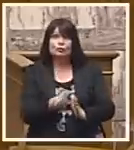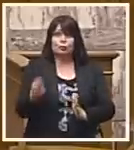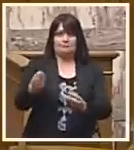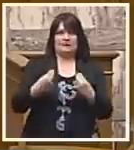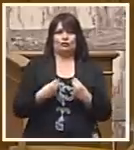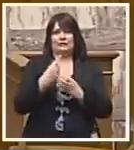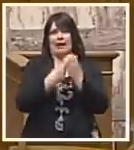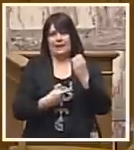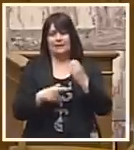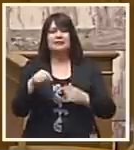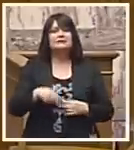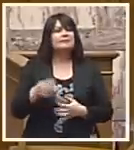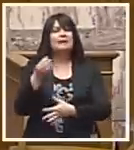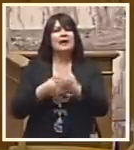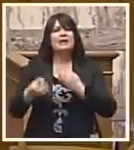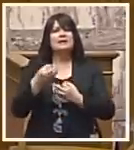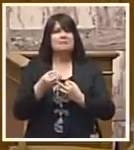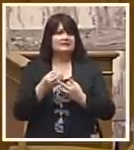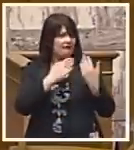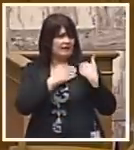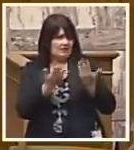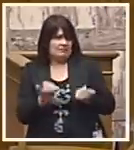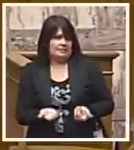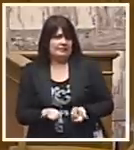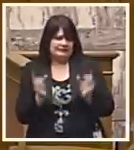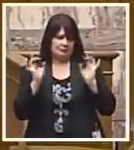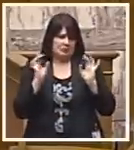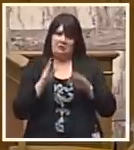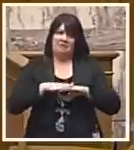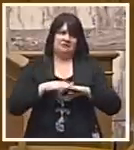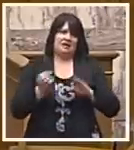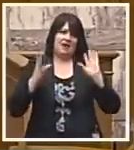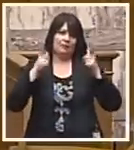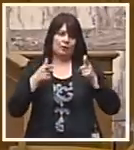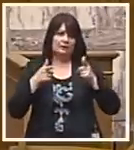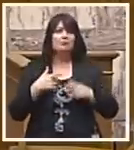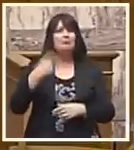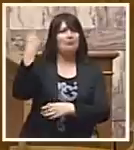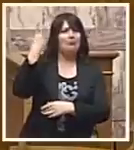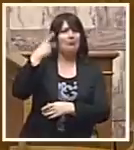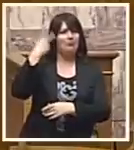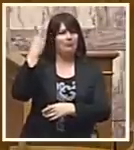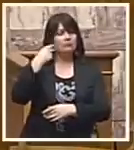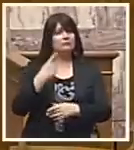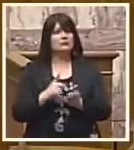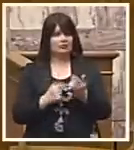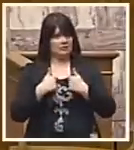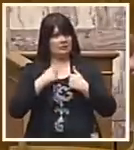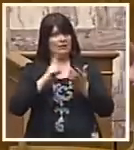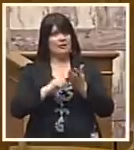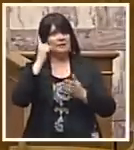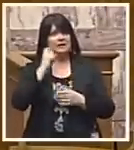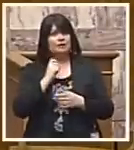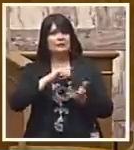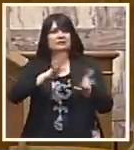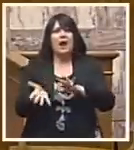Ούτε σήμερα αναγνωρίσατε, κύριε Σαμαρά, τις ευθύνες παράταξής σας, ούτε στο ελάχιστο. Μας κατηγορείτε ότι εμείς έπρεπε να γνωρίζουμε όταν άλλα λέγατε